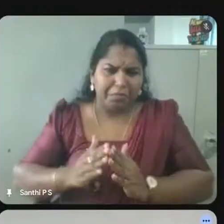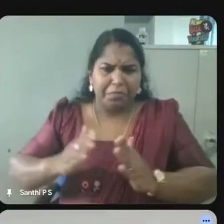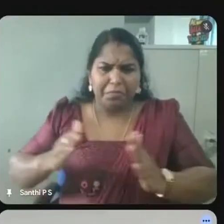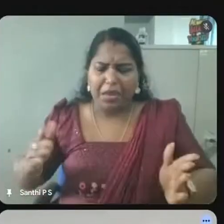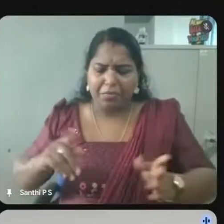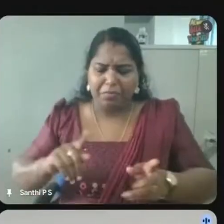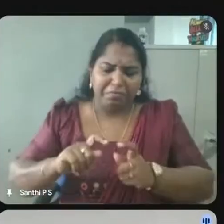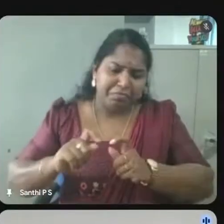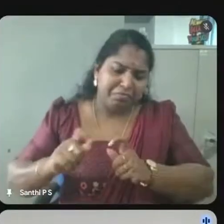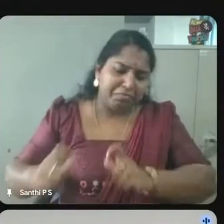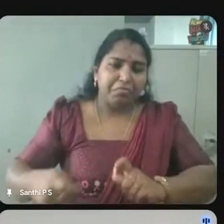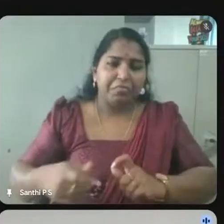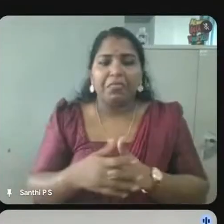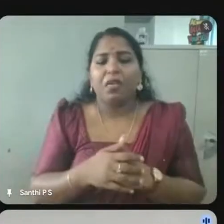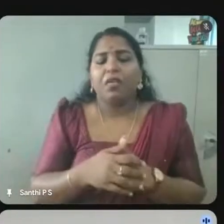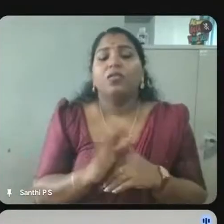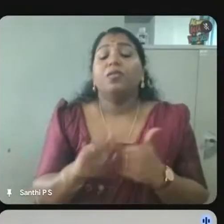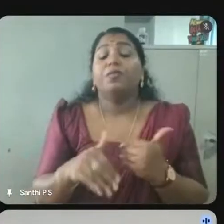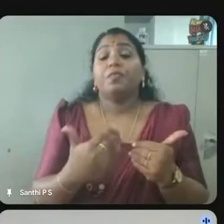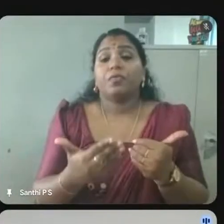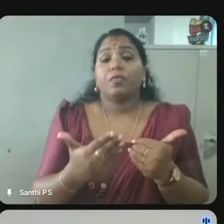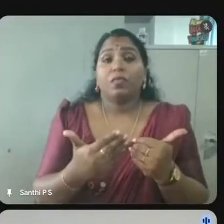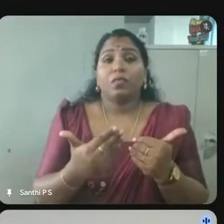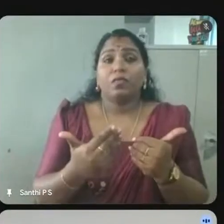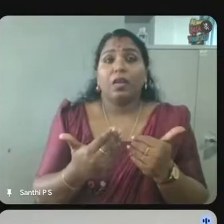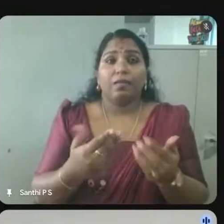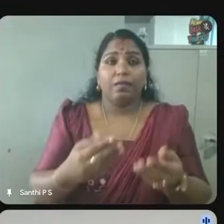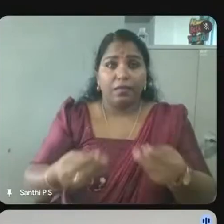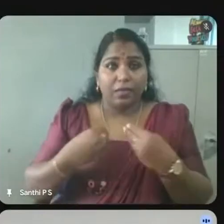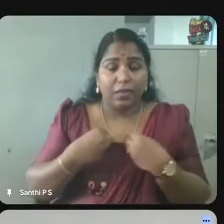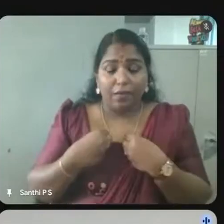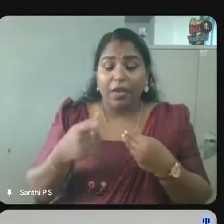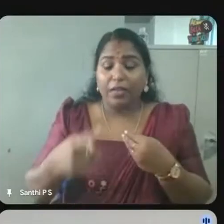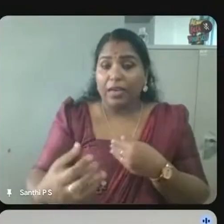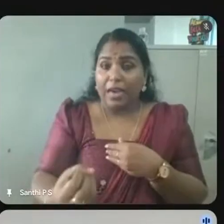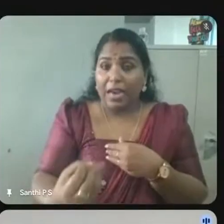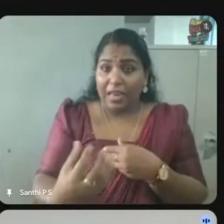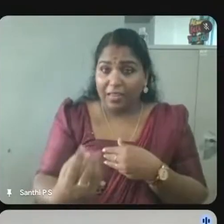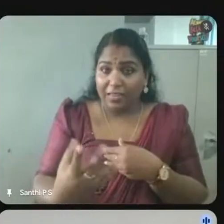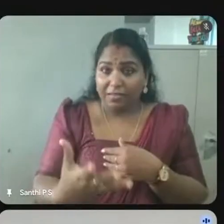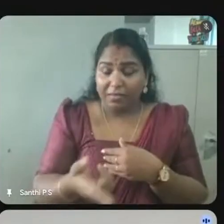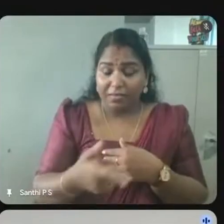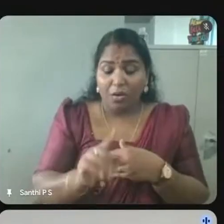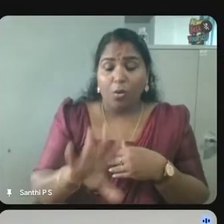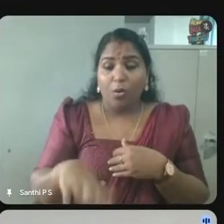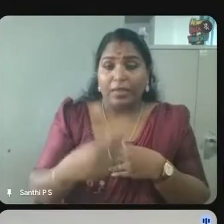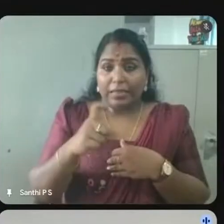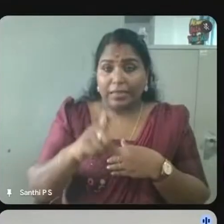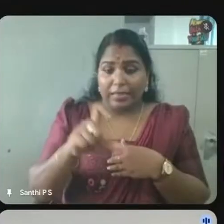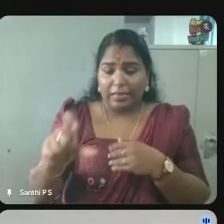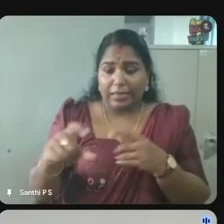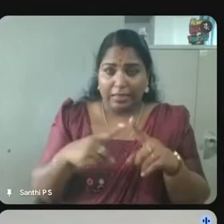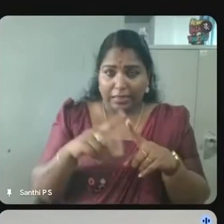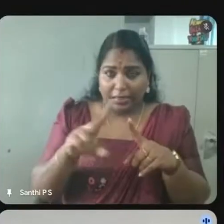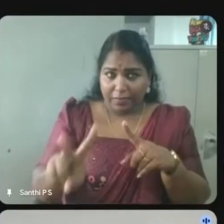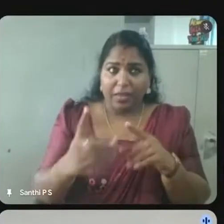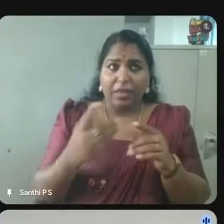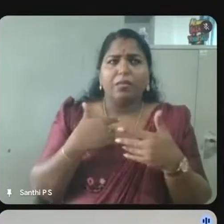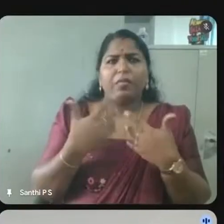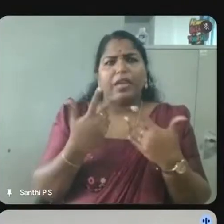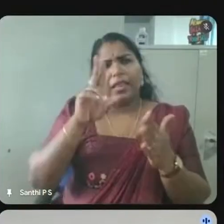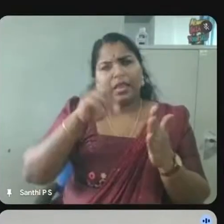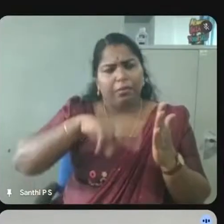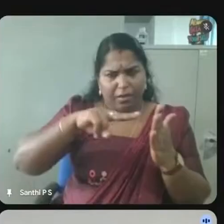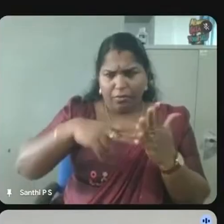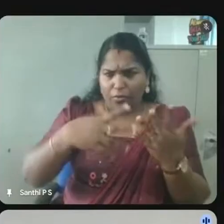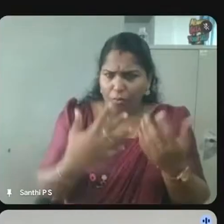നമുക്ക് അതിൽ തന്നെ ലൈറ്റപ്പ് ചെയ്യുന്ന തരത്തിലുള്ള റീഡിംഗ് മെറ്റീരിയൽ ഉണ്ട്. CCTV എന്ന് പറയുന്ന ഇതുണ്ട്. അത് നമുക്ക് എന്താണോ റീഡിംഗ് മെറ്റീരിയൽ അത്